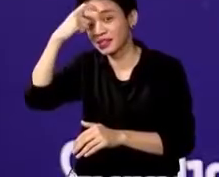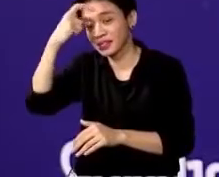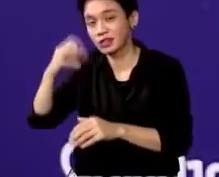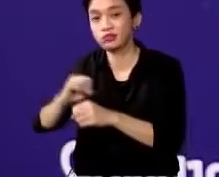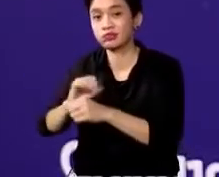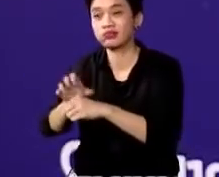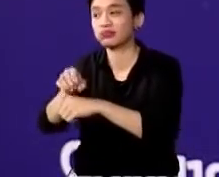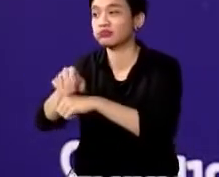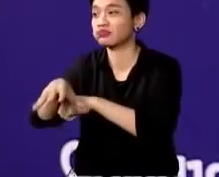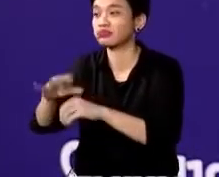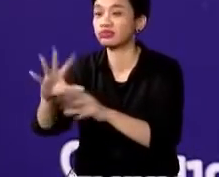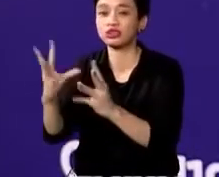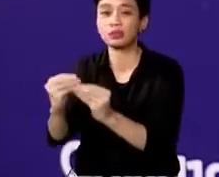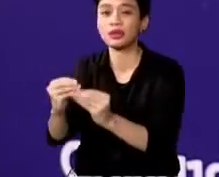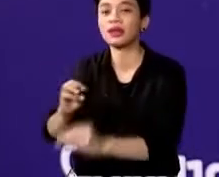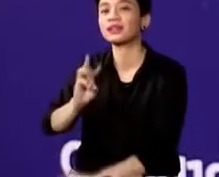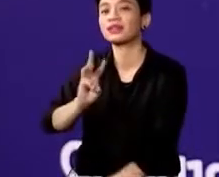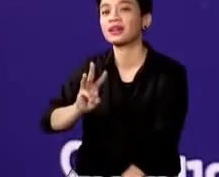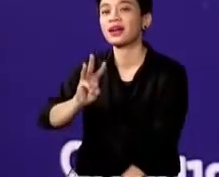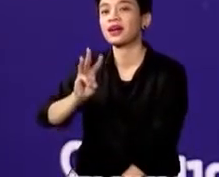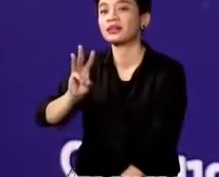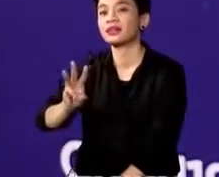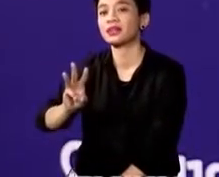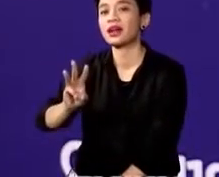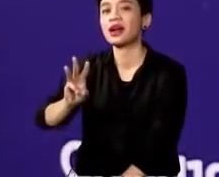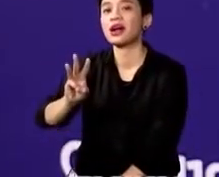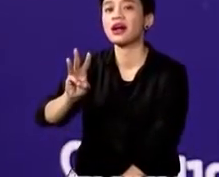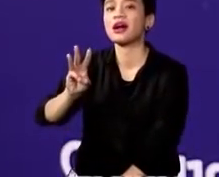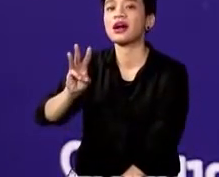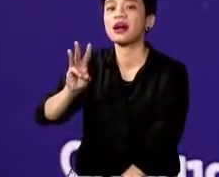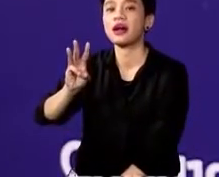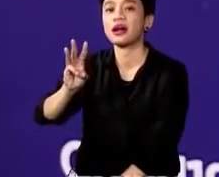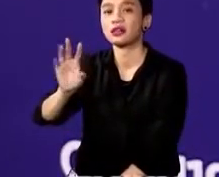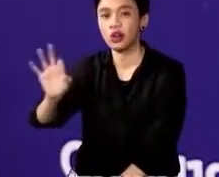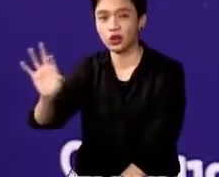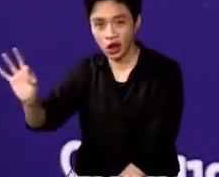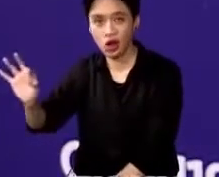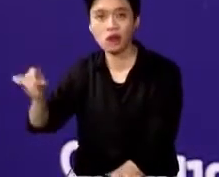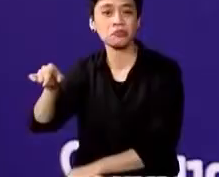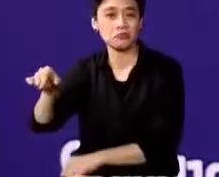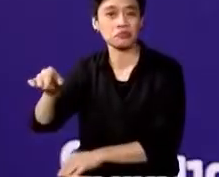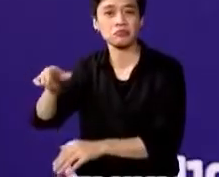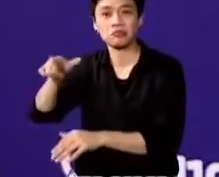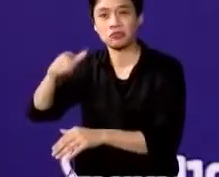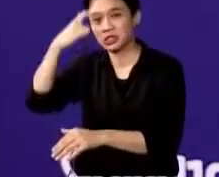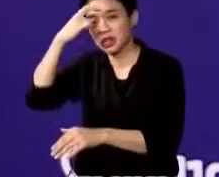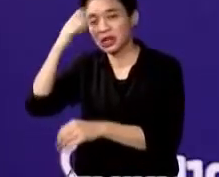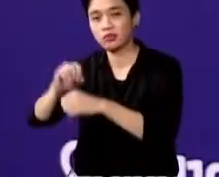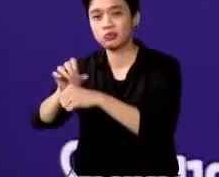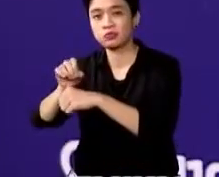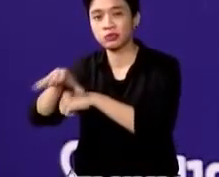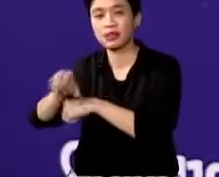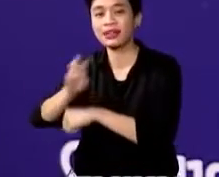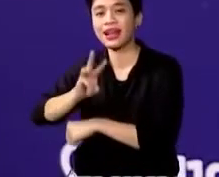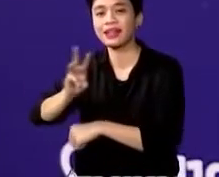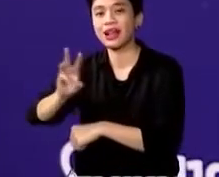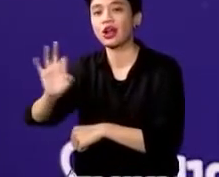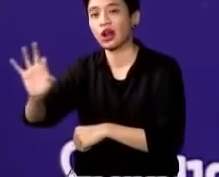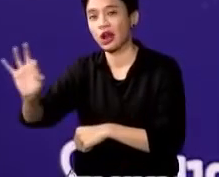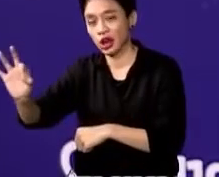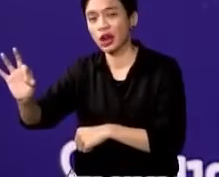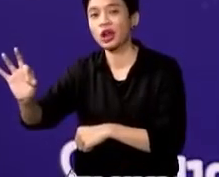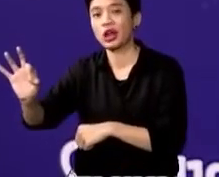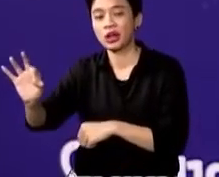bergejala itu adalah 3.300 eh pasien ya dengan flat isolasi eh